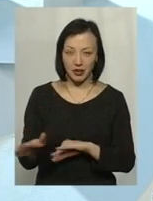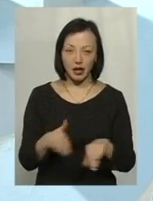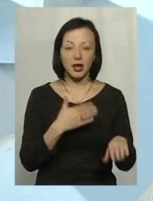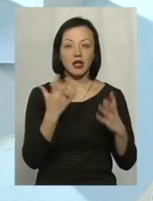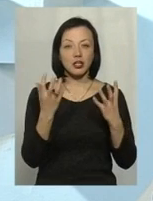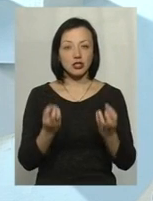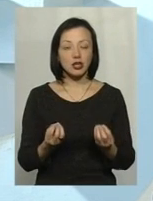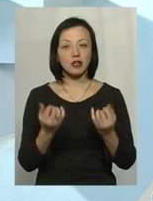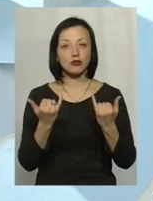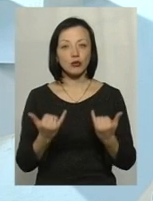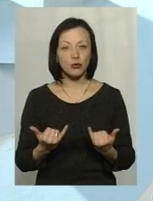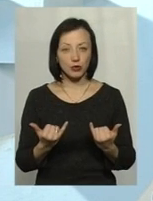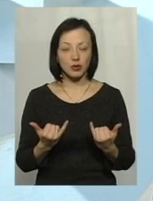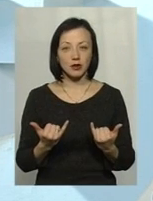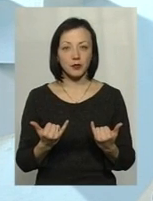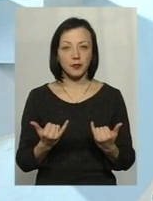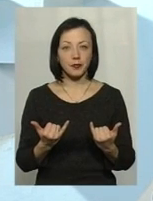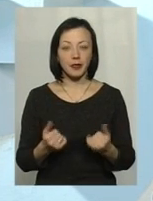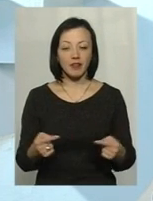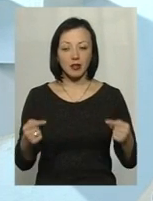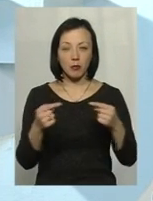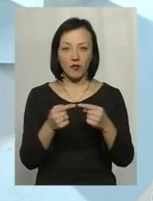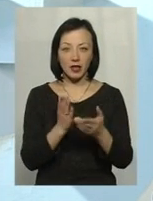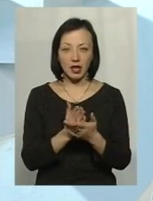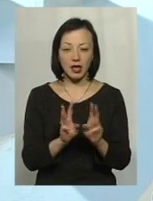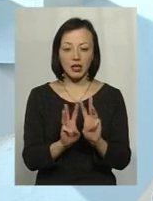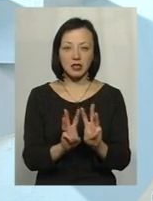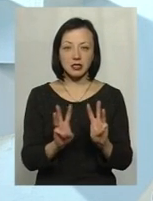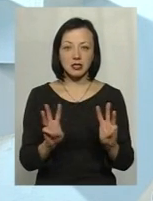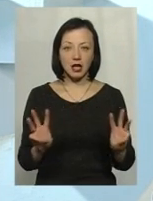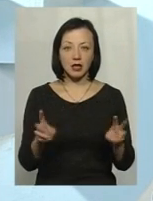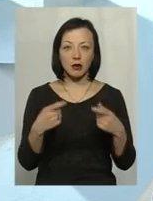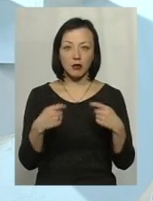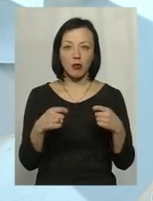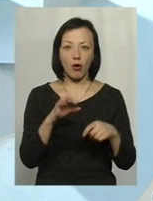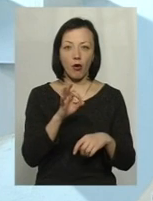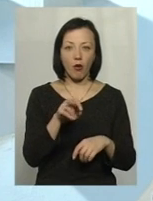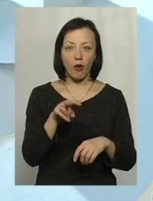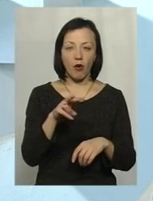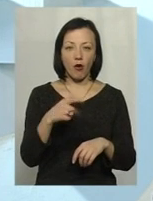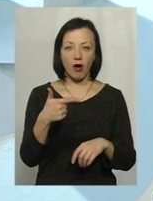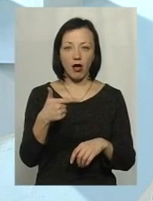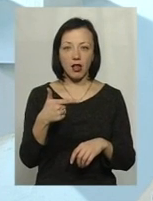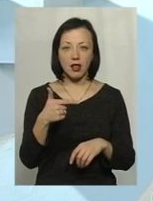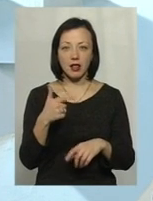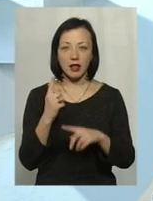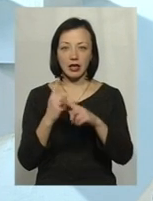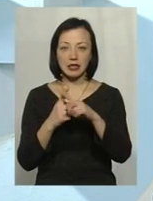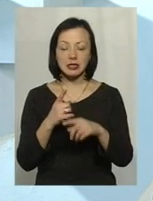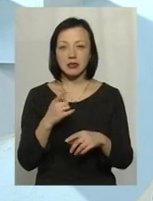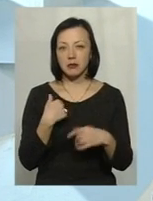Крім того, сьогодні є відповідні сайти, де продають також ОУХ і так далі, тому подібне. Тобто ми